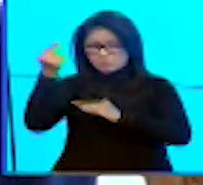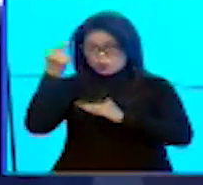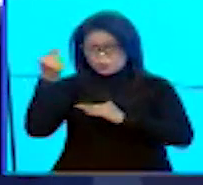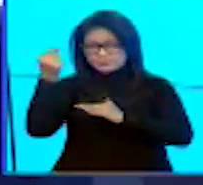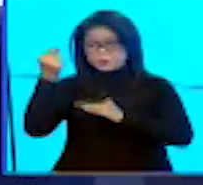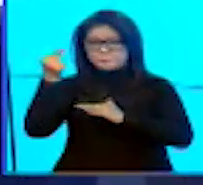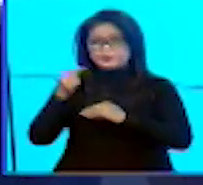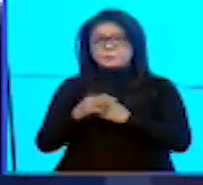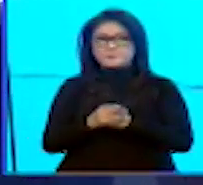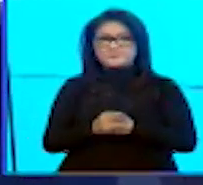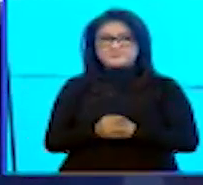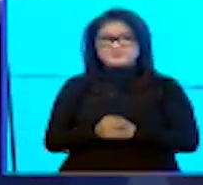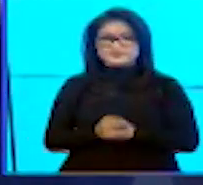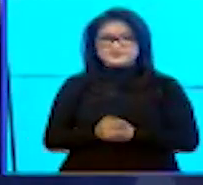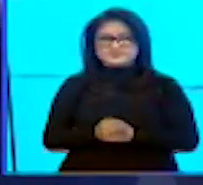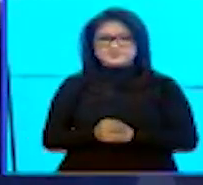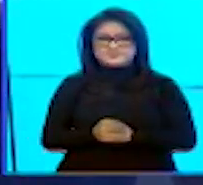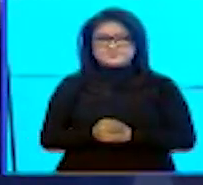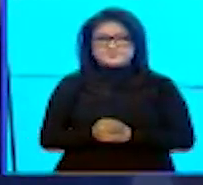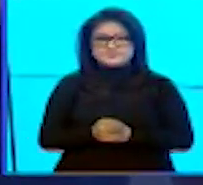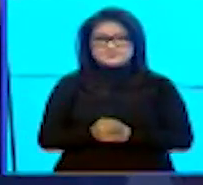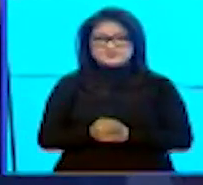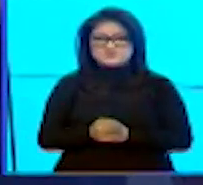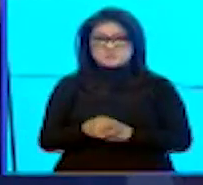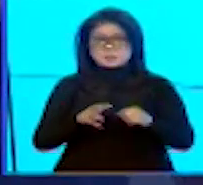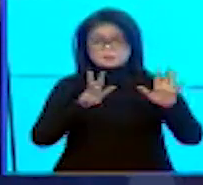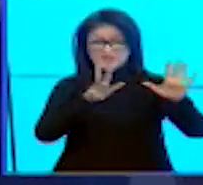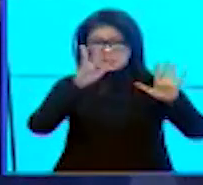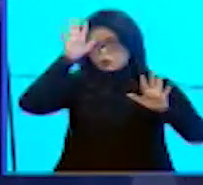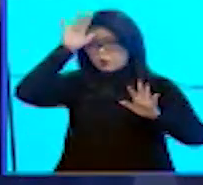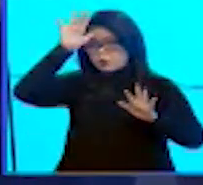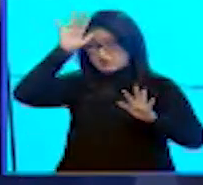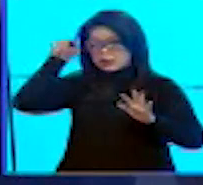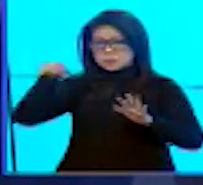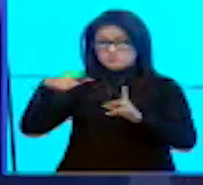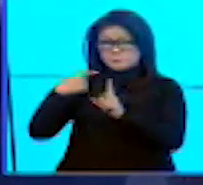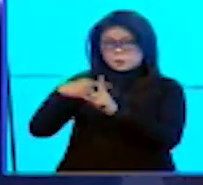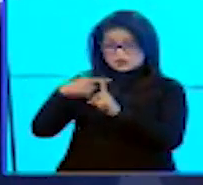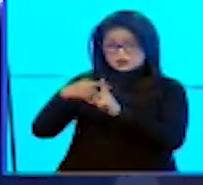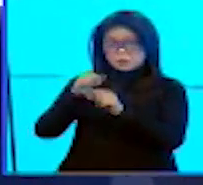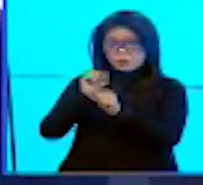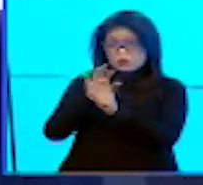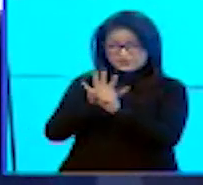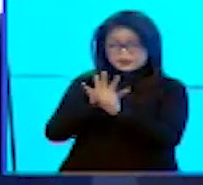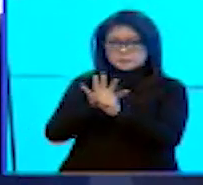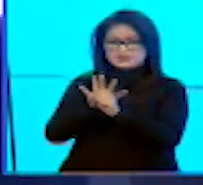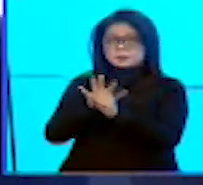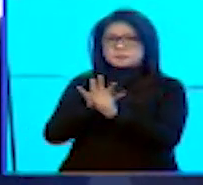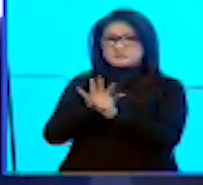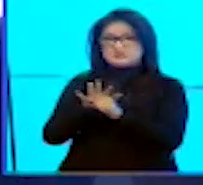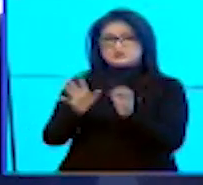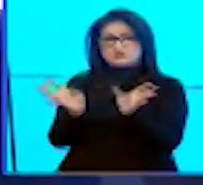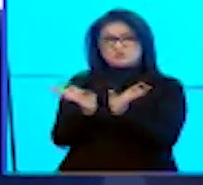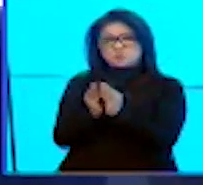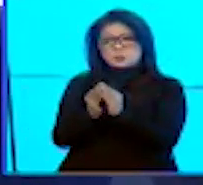9 orang yang terdeteksi lagi, sehingga total menjadi 62 orang yang terkonfirmasi COVID-19